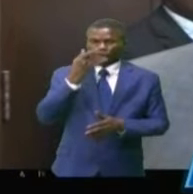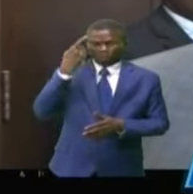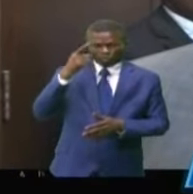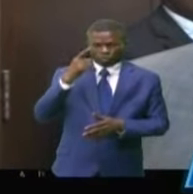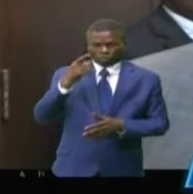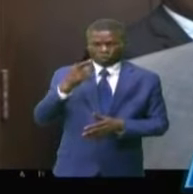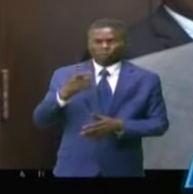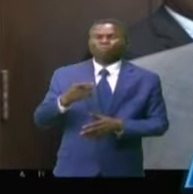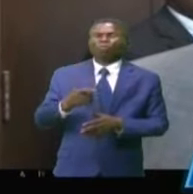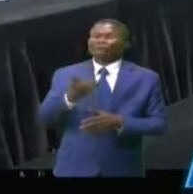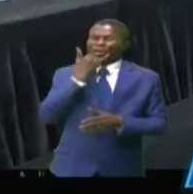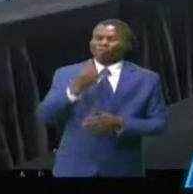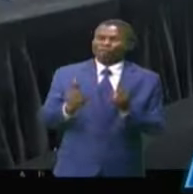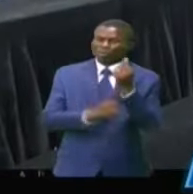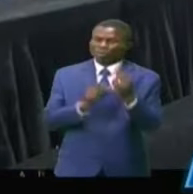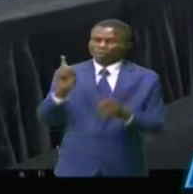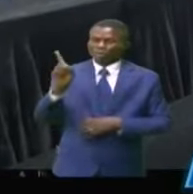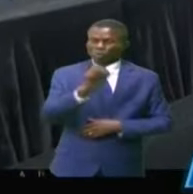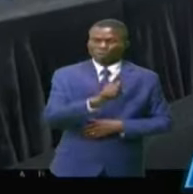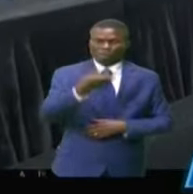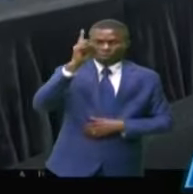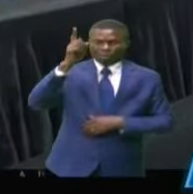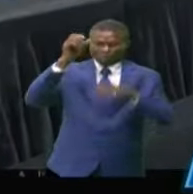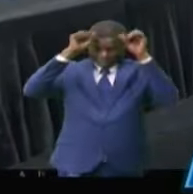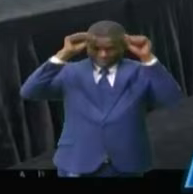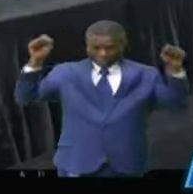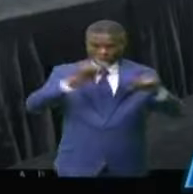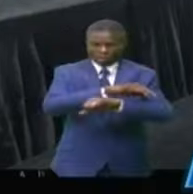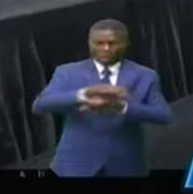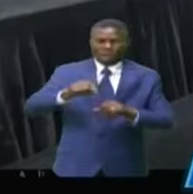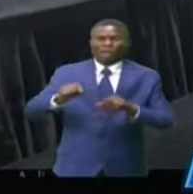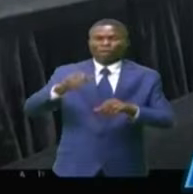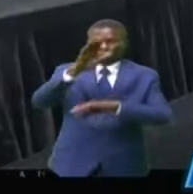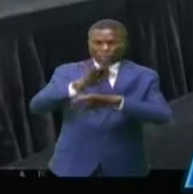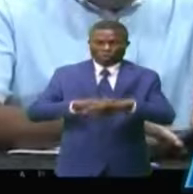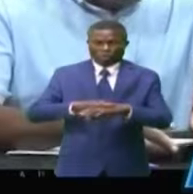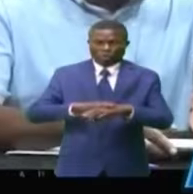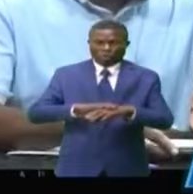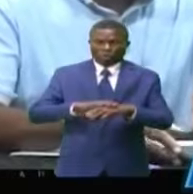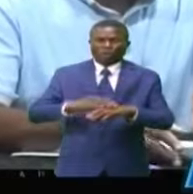charge de chacun d'entre eux. Le premier président de la Cour d'appel est le